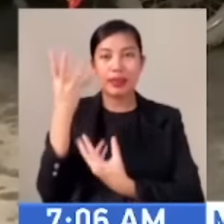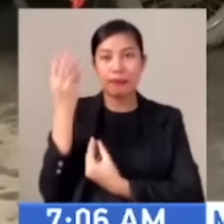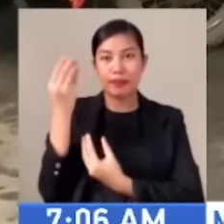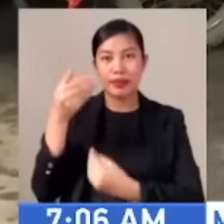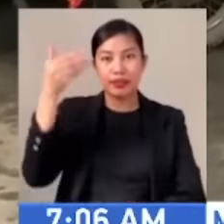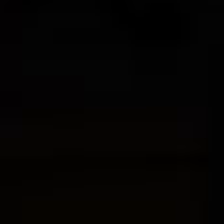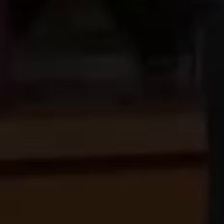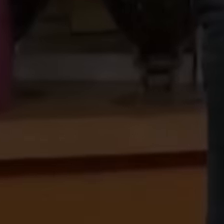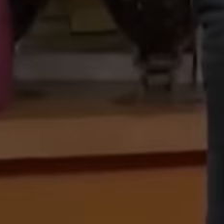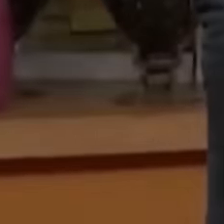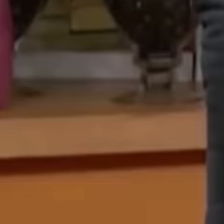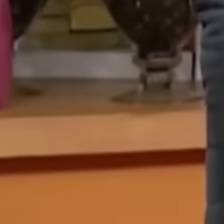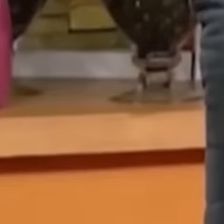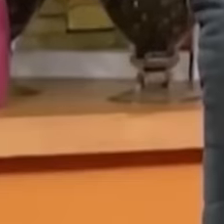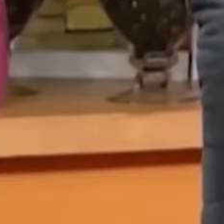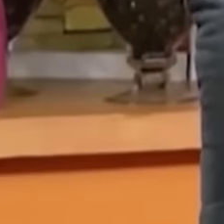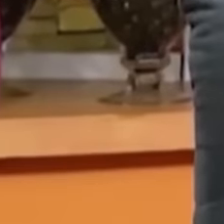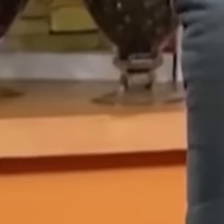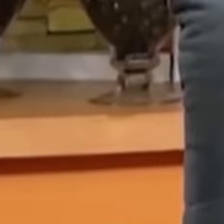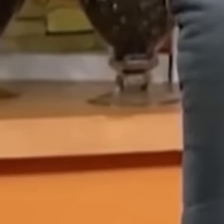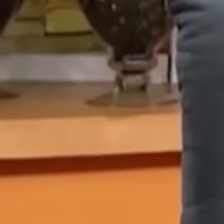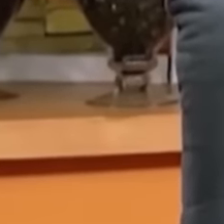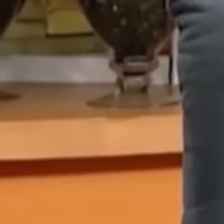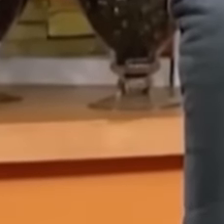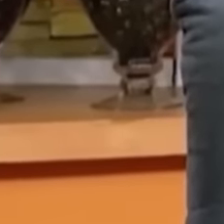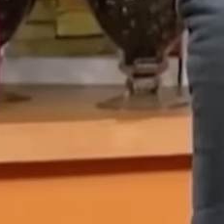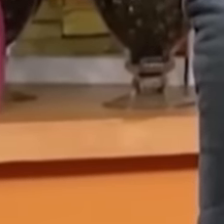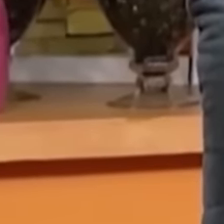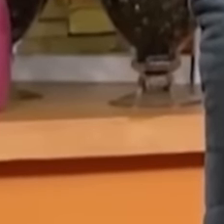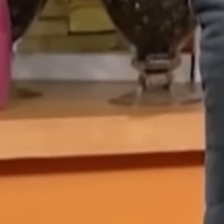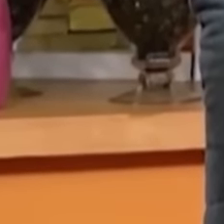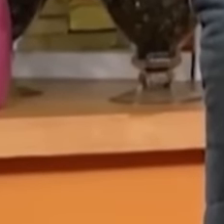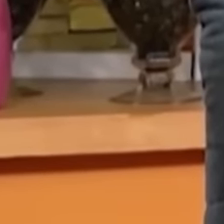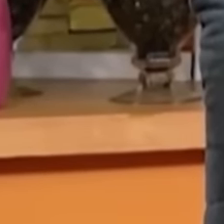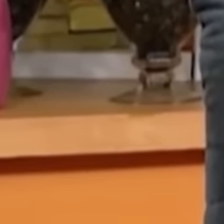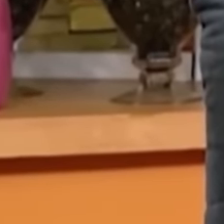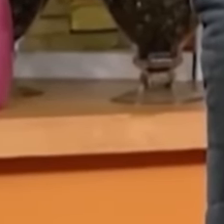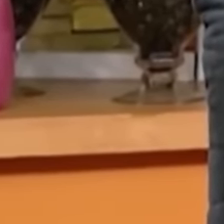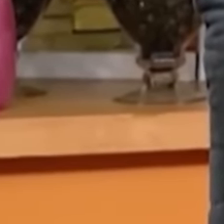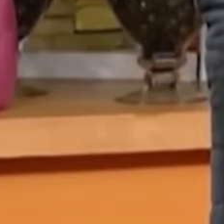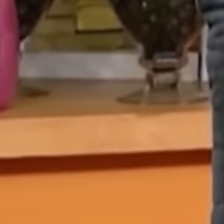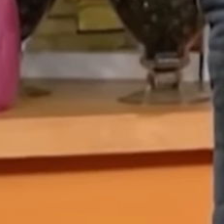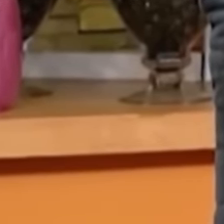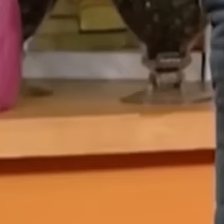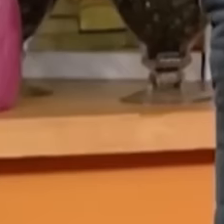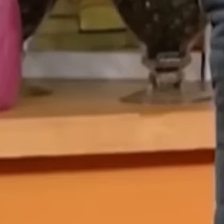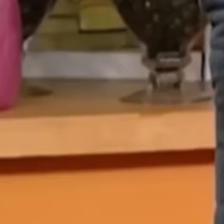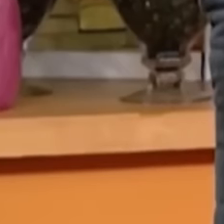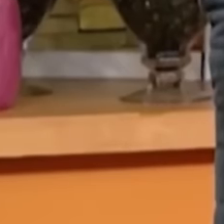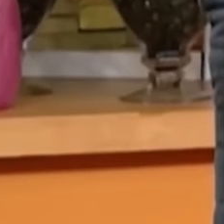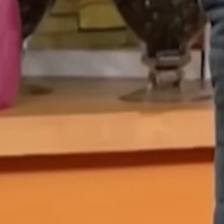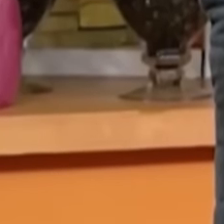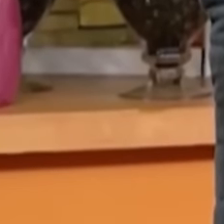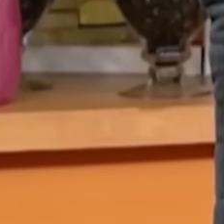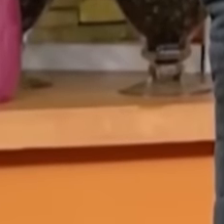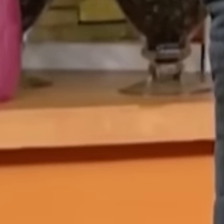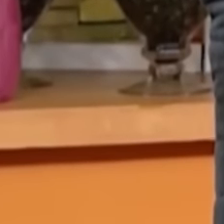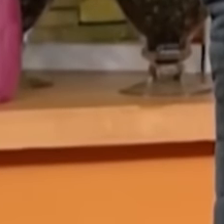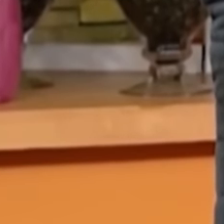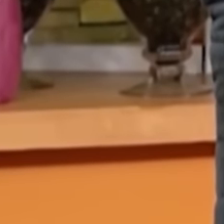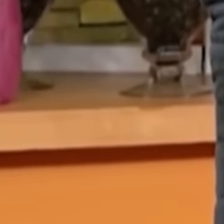sa Pilipino. Igan, mauna ka sa mga balita. Panoorin ang unang balita sa unang hirit. At iba pang award-winning news ka